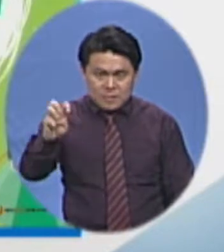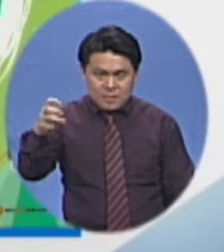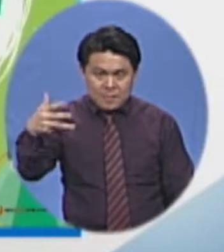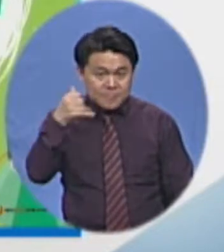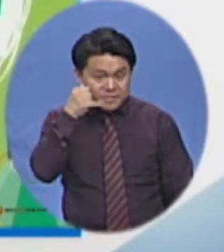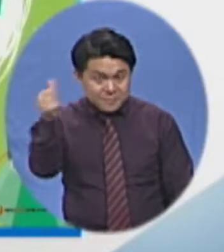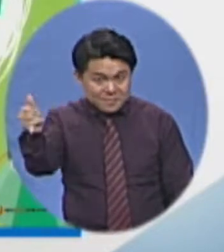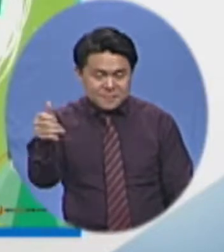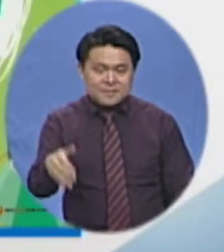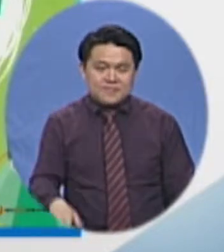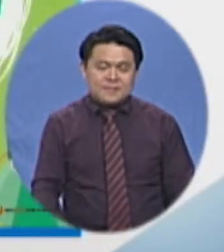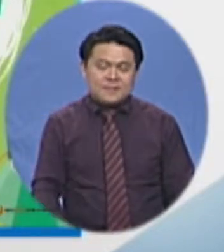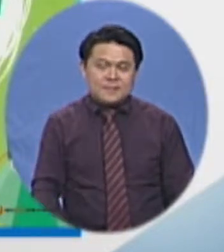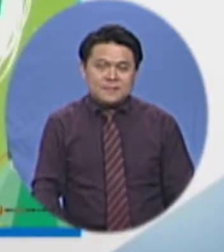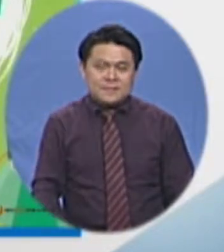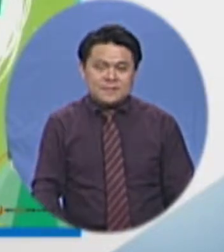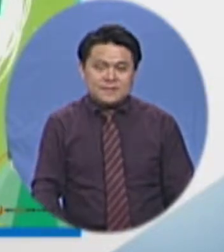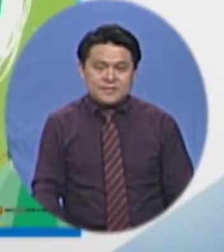02-362-3348로 문의하면 됩니다.